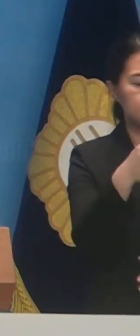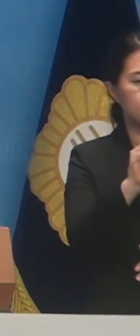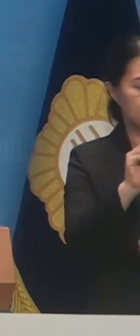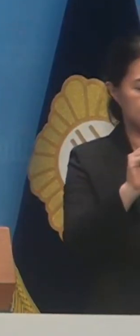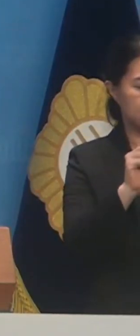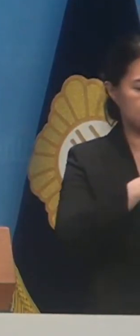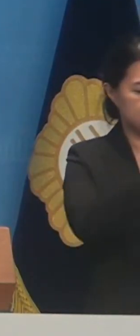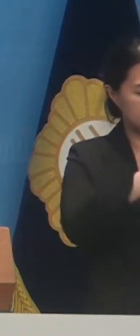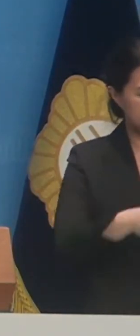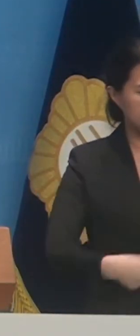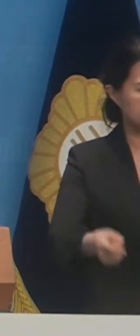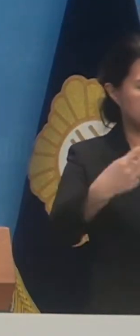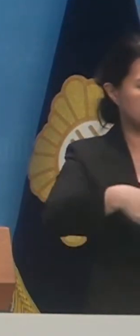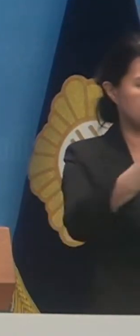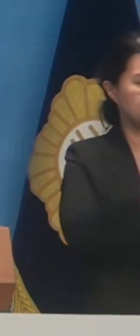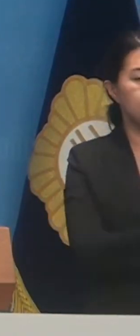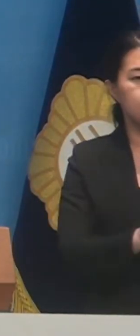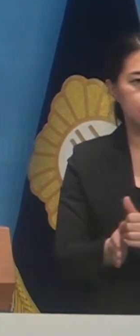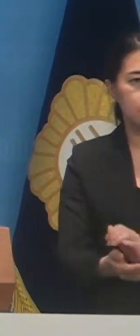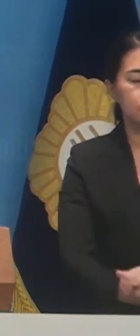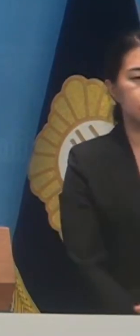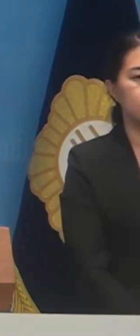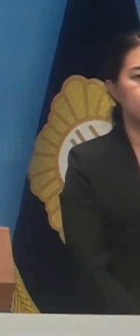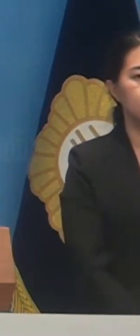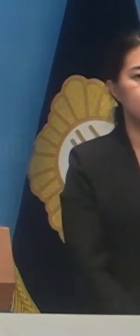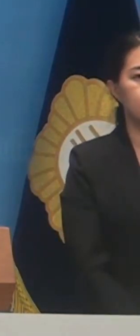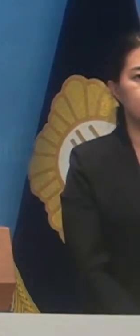서면 운동에 동참하여 주십시오.